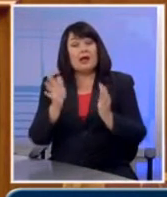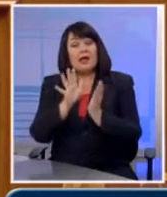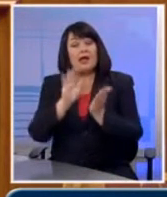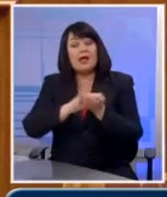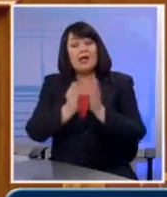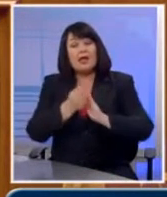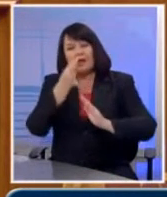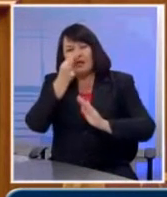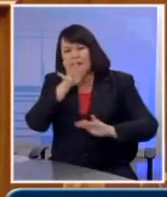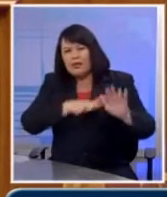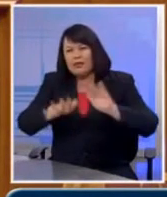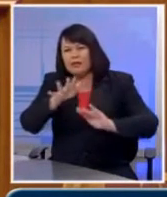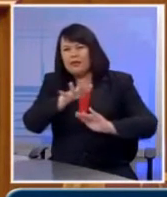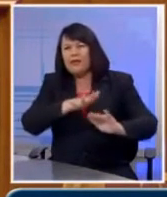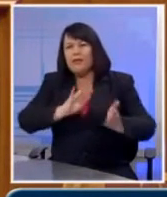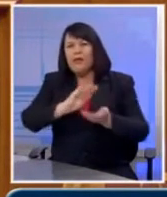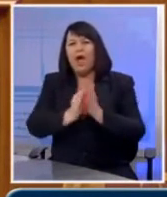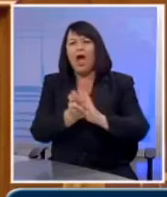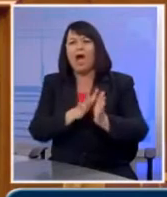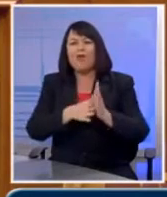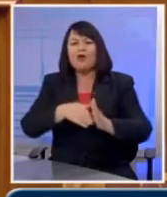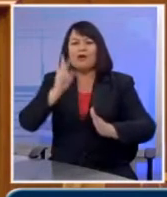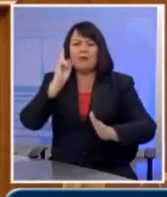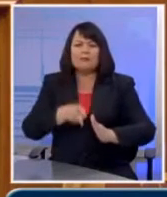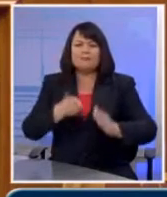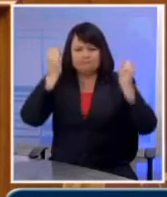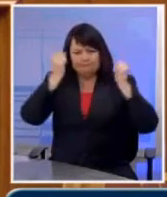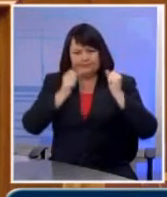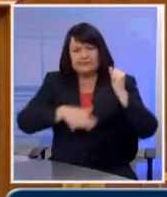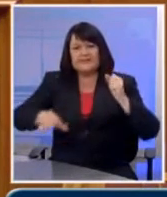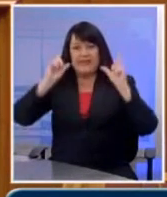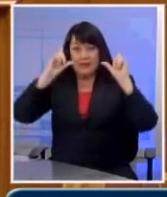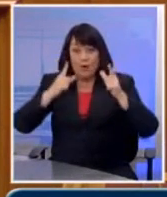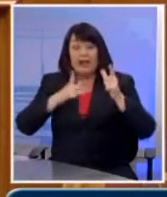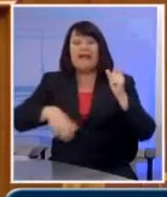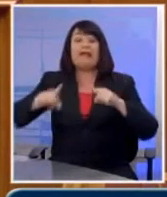μας και τι κακό κάνει στο δημοκρατικό μας πολίτευμα.